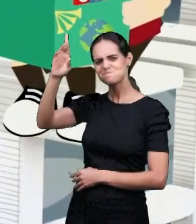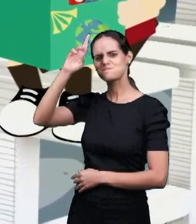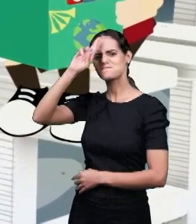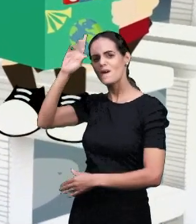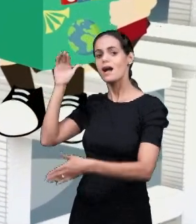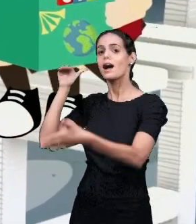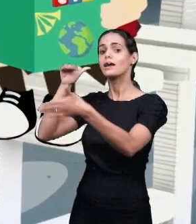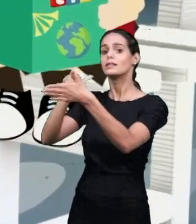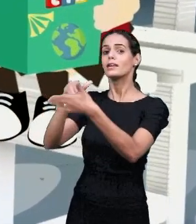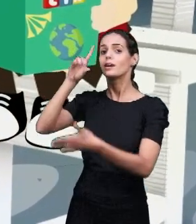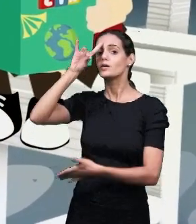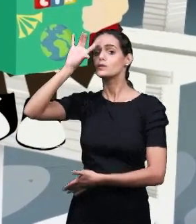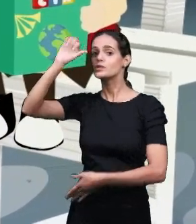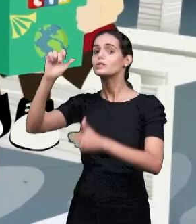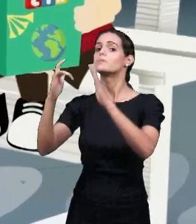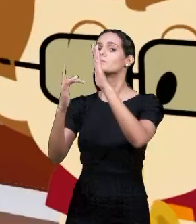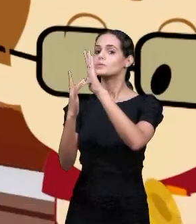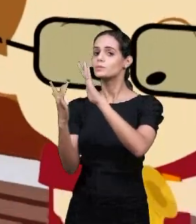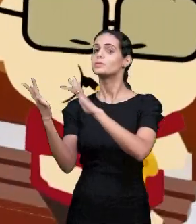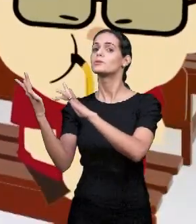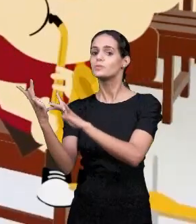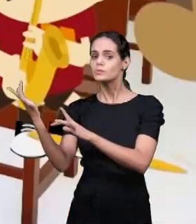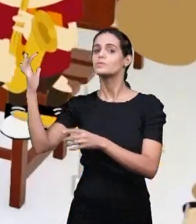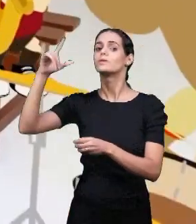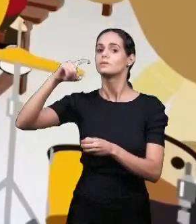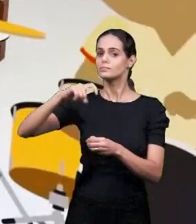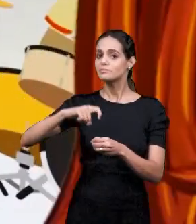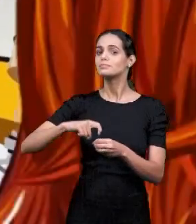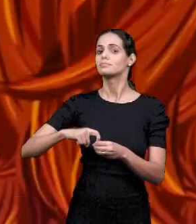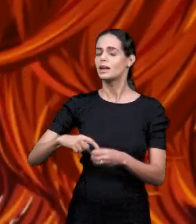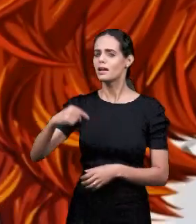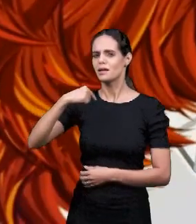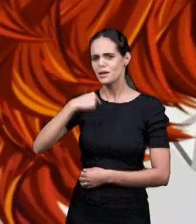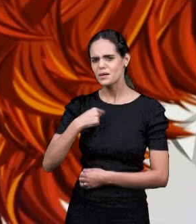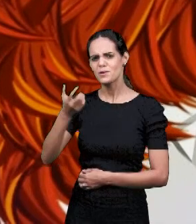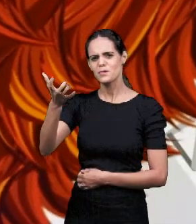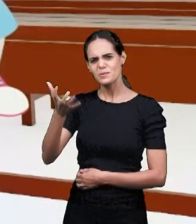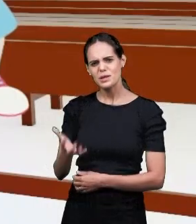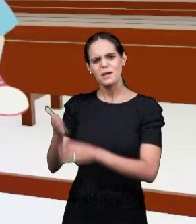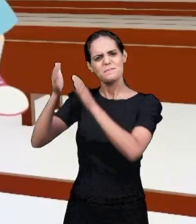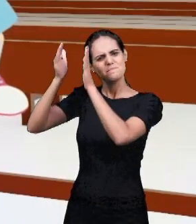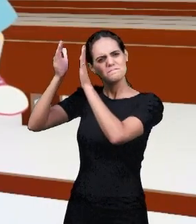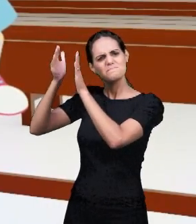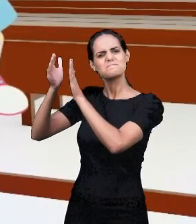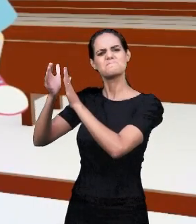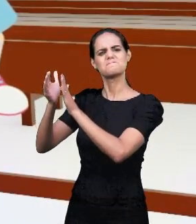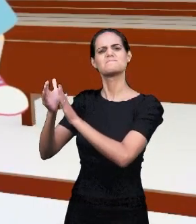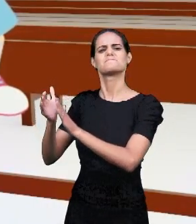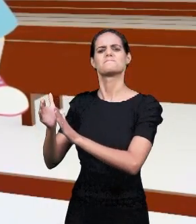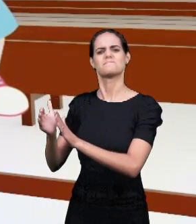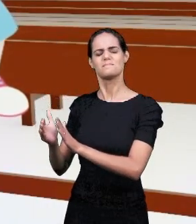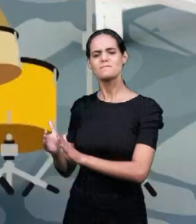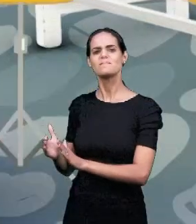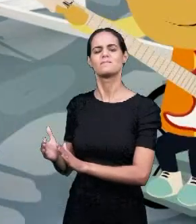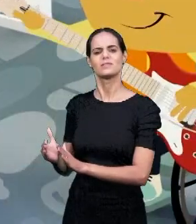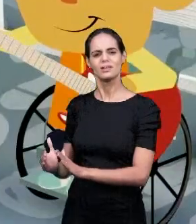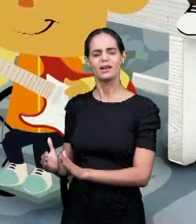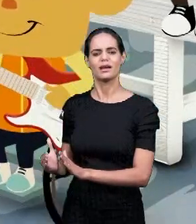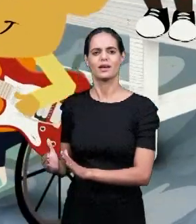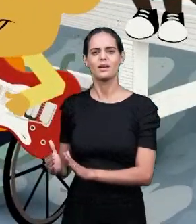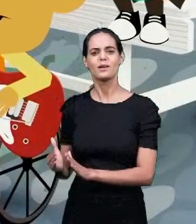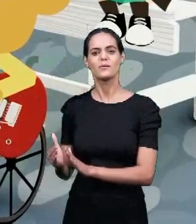ser fiel até o fim. Ser fiel,